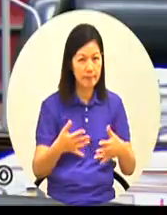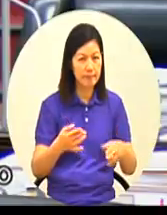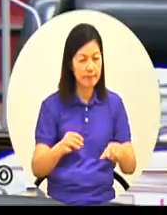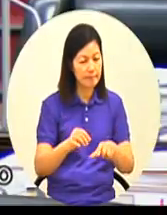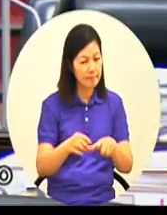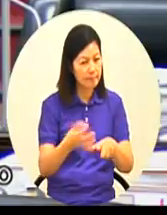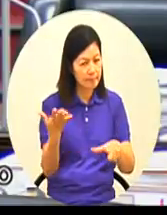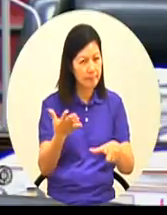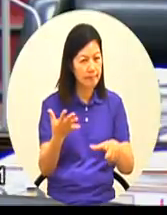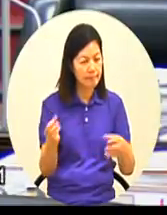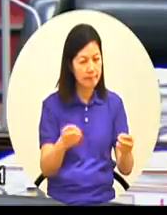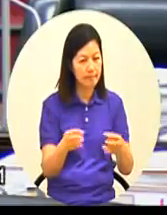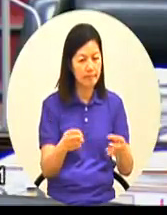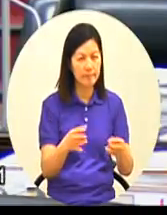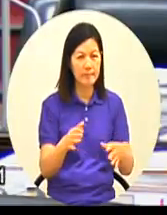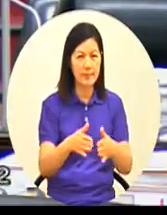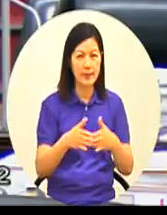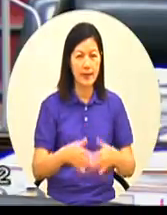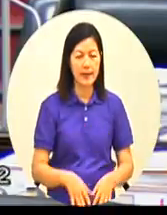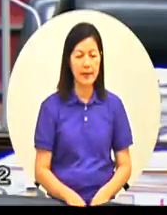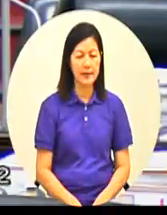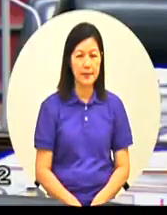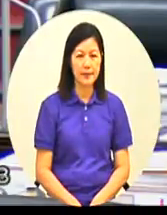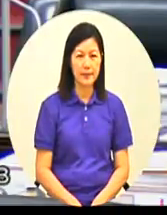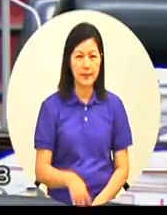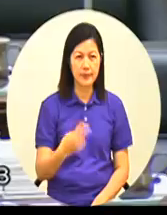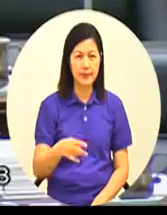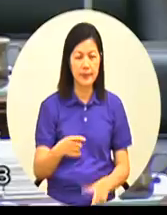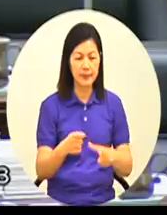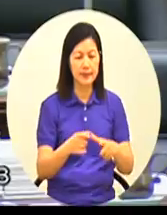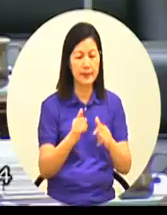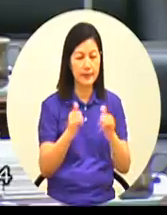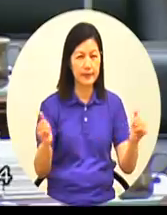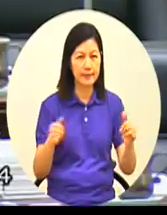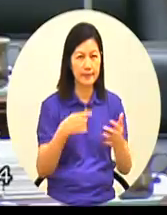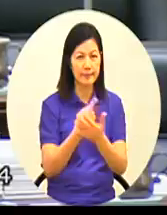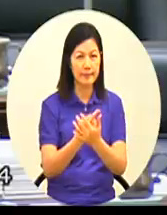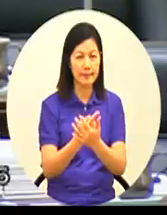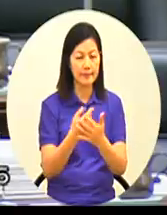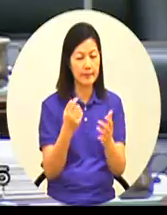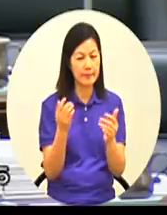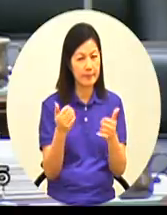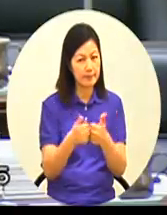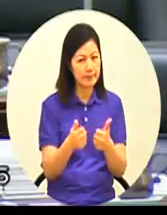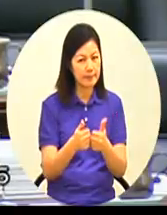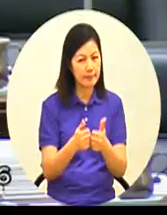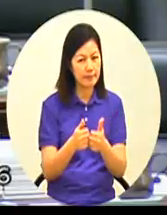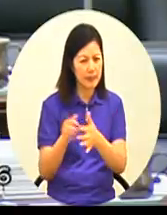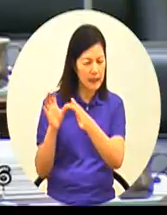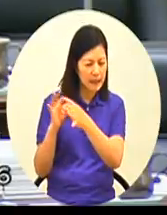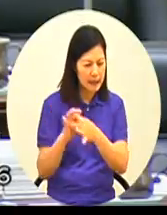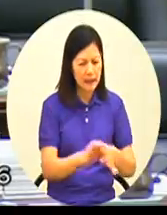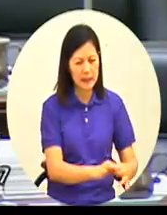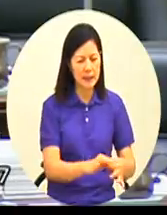论，甚至我觉得公民参与式会议应该要不断的去开